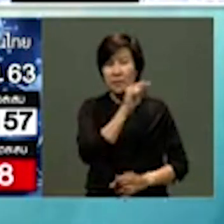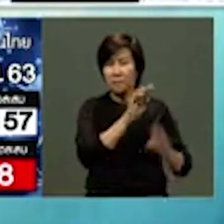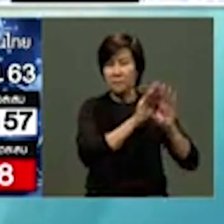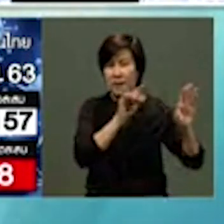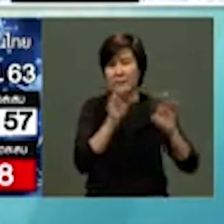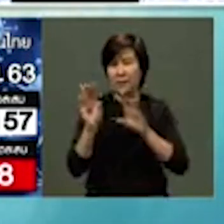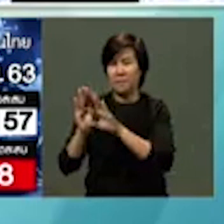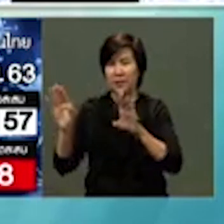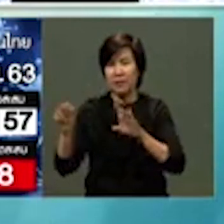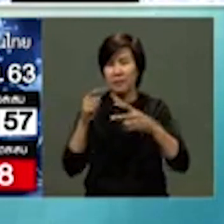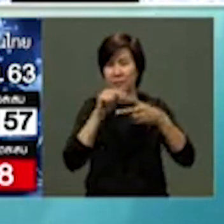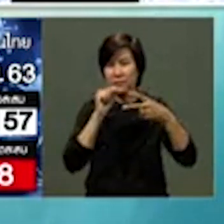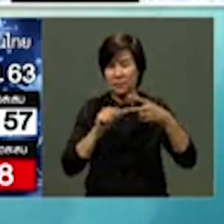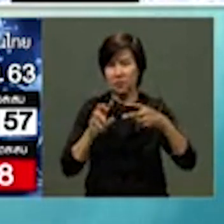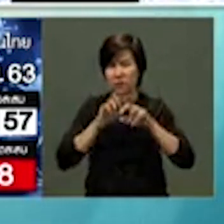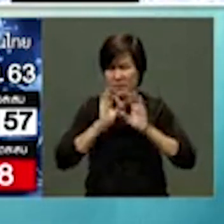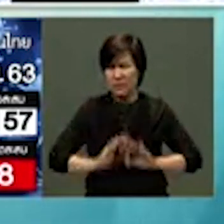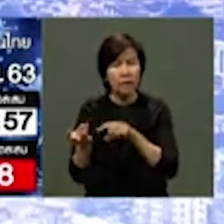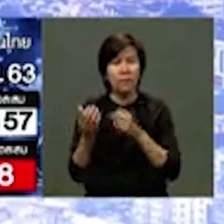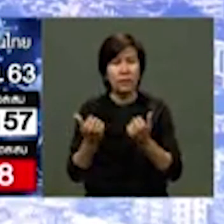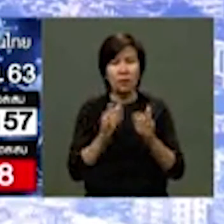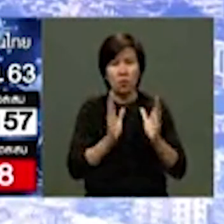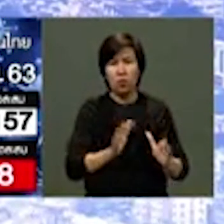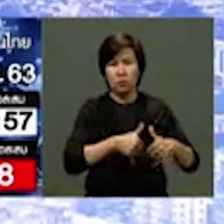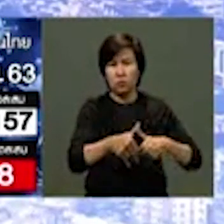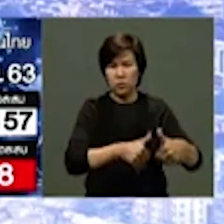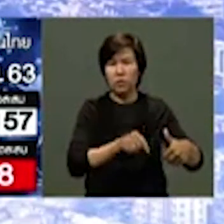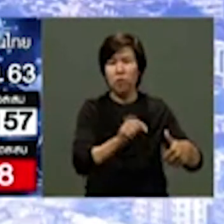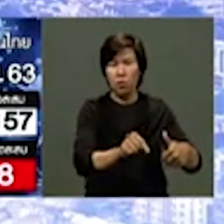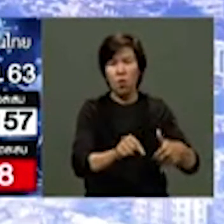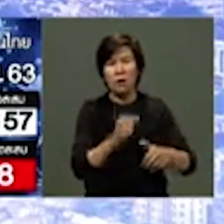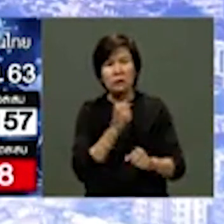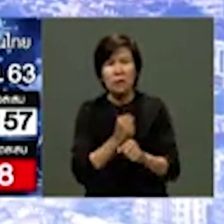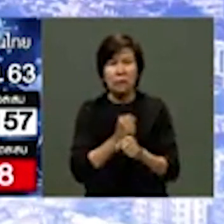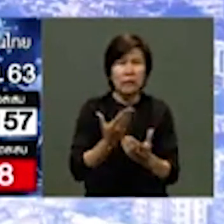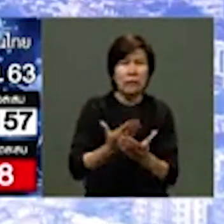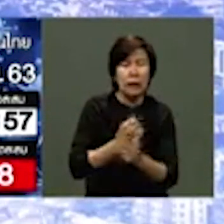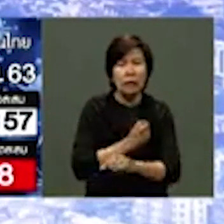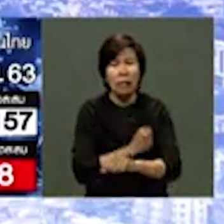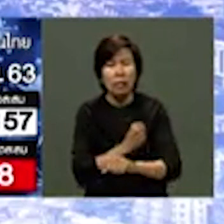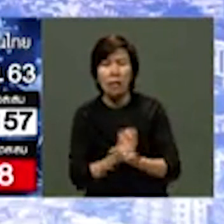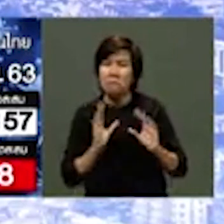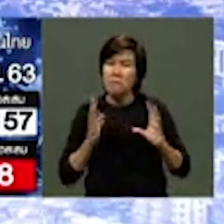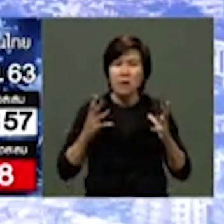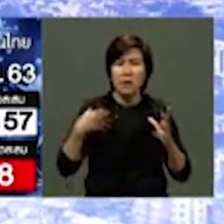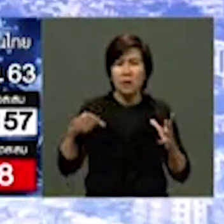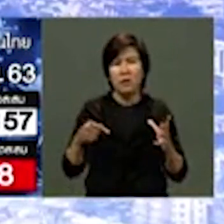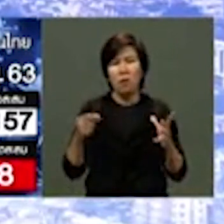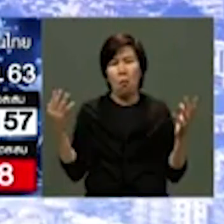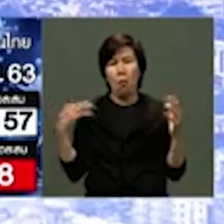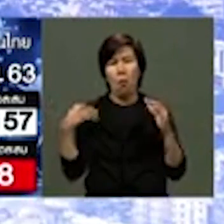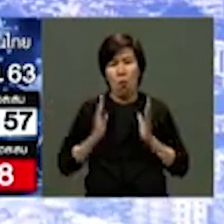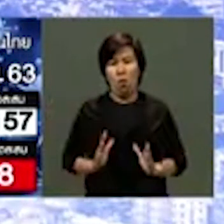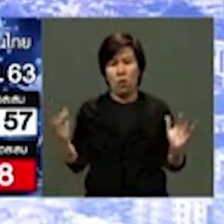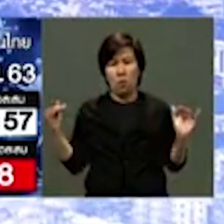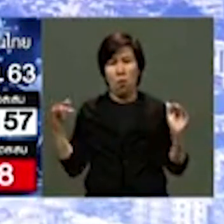นช่วงอาบน้ำครับควบคุมการแออัดของผู้เข้ามาใช้บริการและต้องมีการแนะนำลูกค้าตามมาตรการต่างๆอย่าง